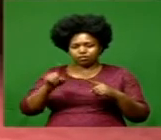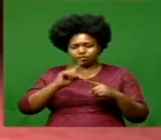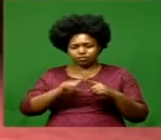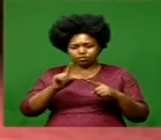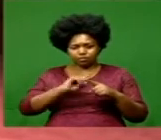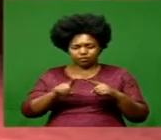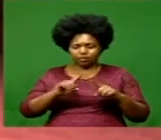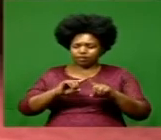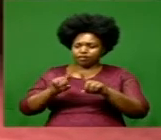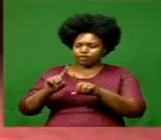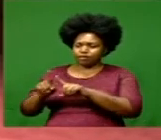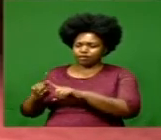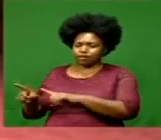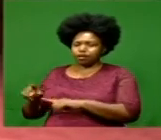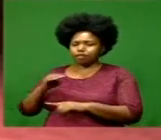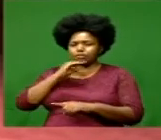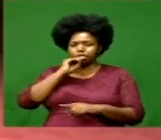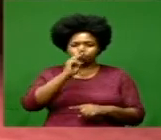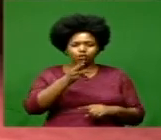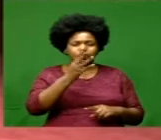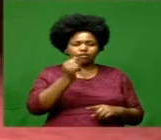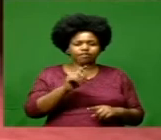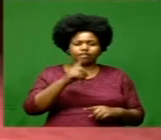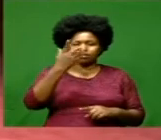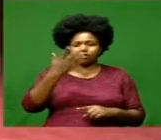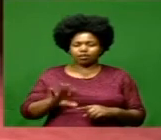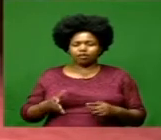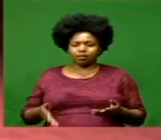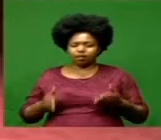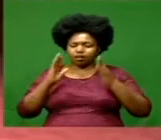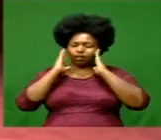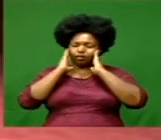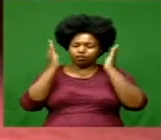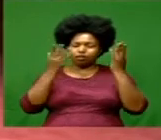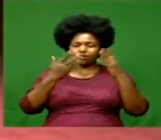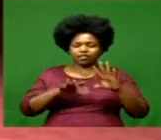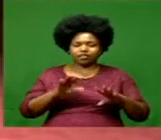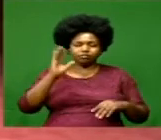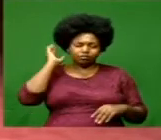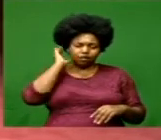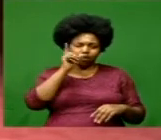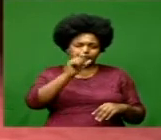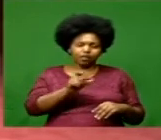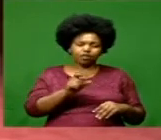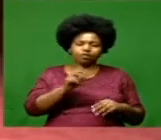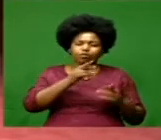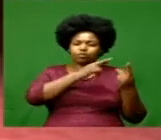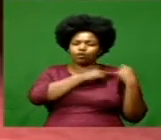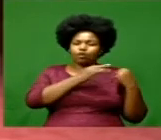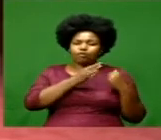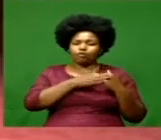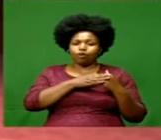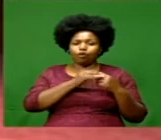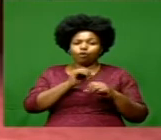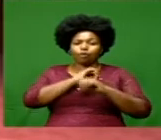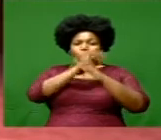asluga aslugen le tobege ibanjwe guzkanan ga kule li lo gu guvage lege nga lo buge te kutumana gule nsangano dum sane